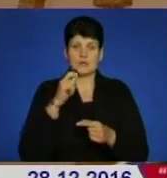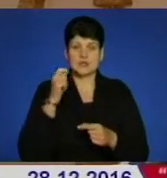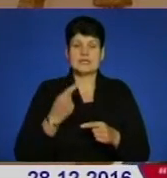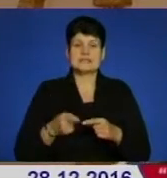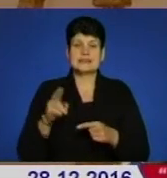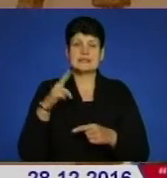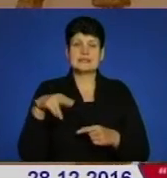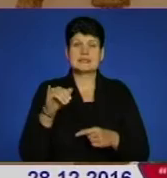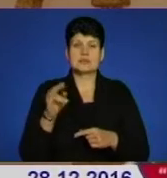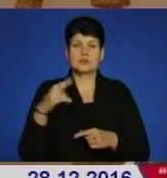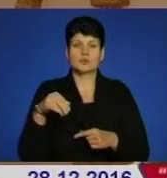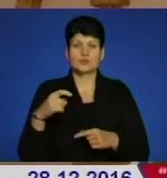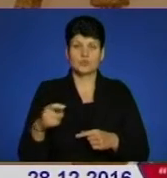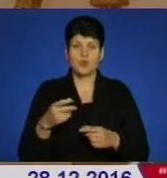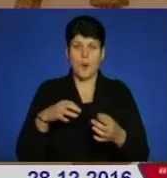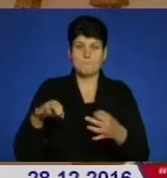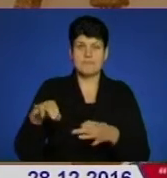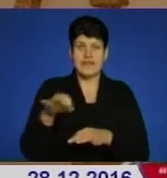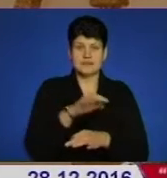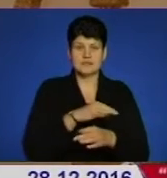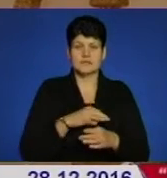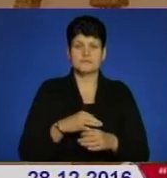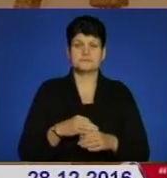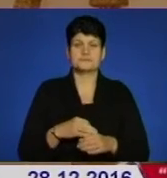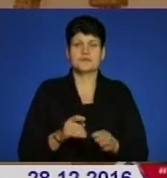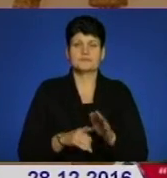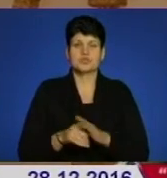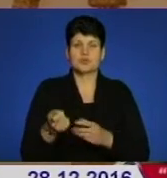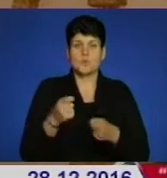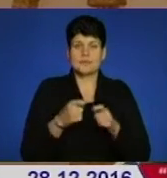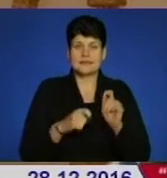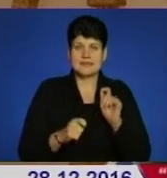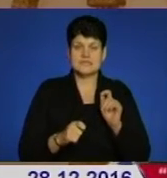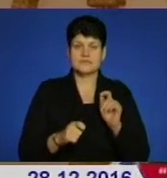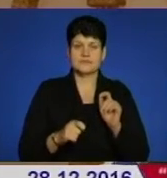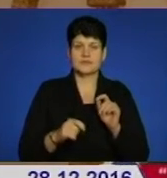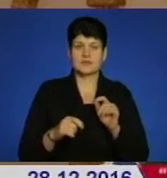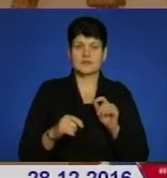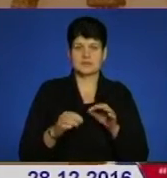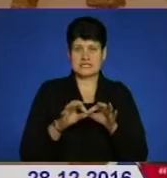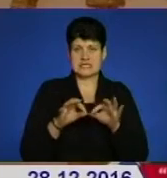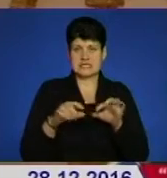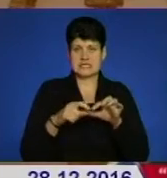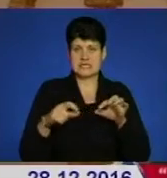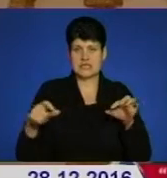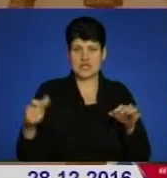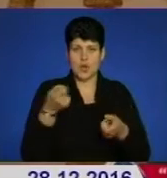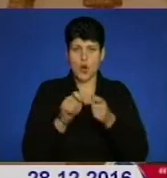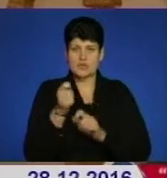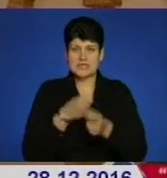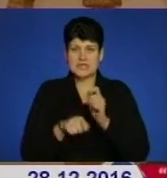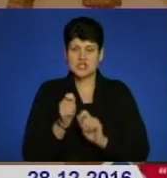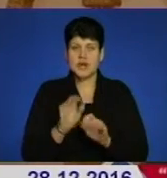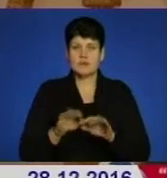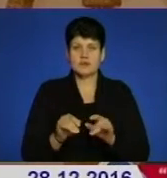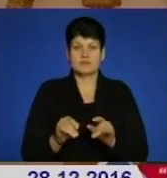дідух оплетений із такою цікавою технологією. Це спочатку плететься стрічка, така в вигляді косички, і потім вони